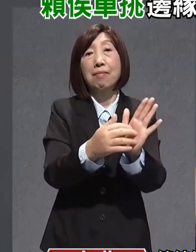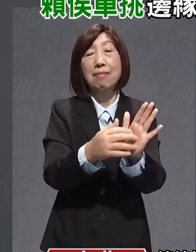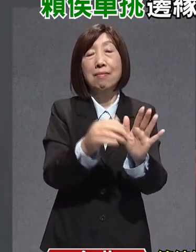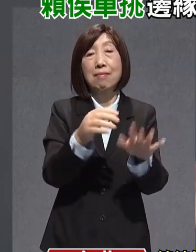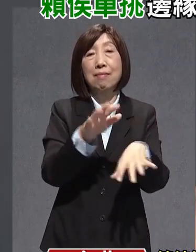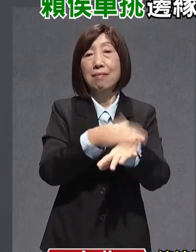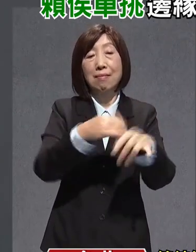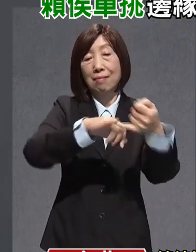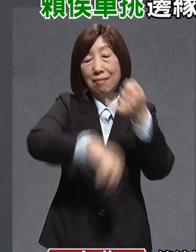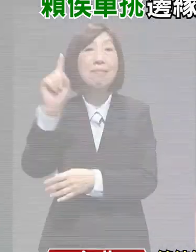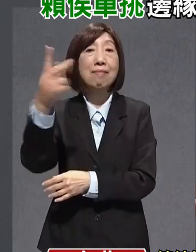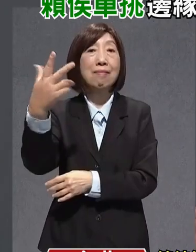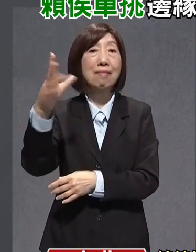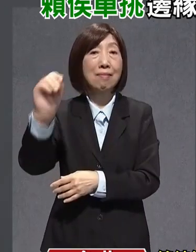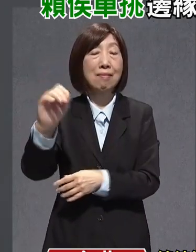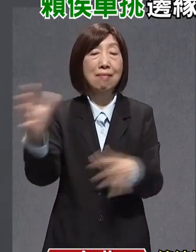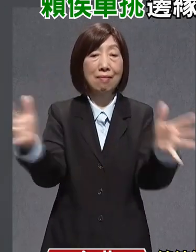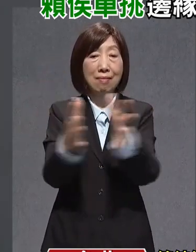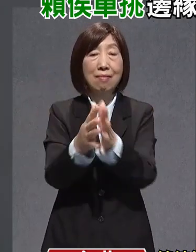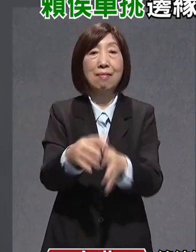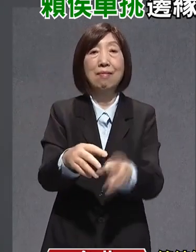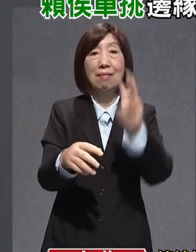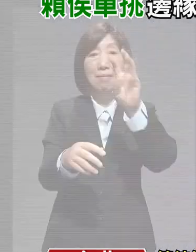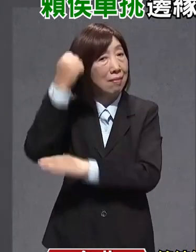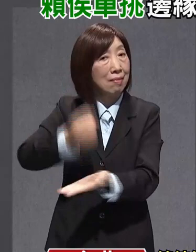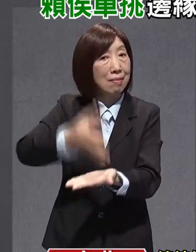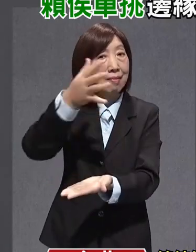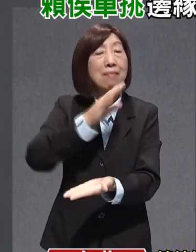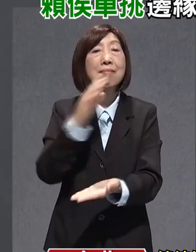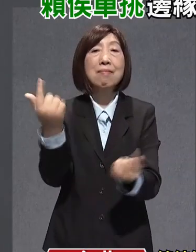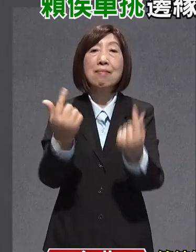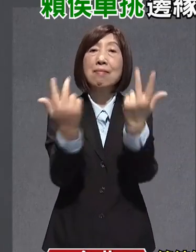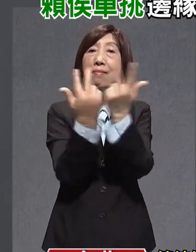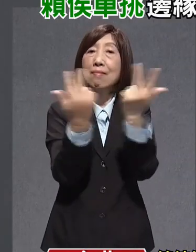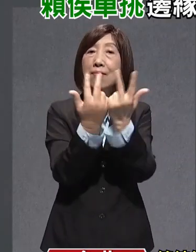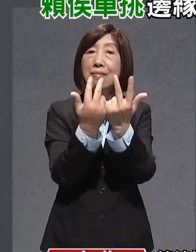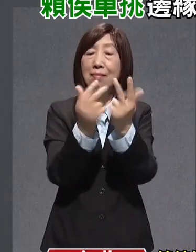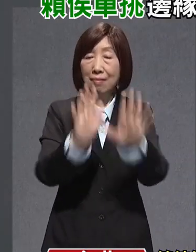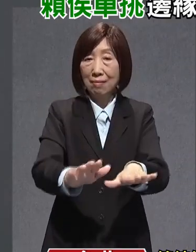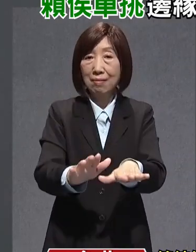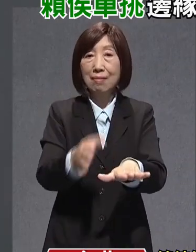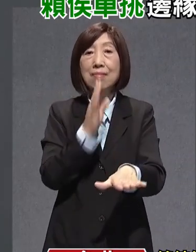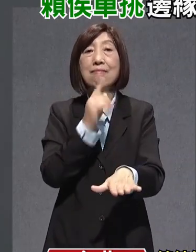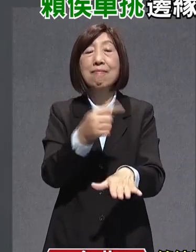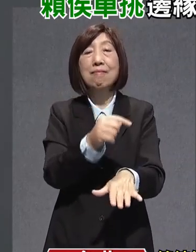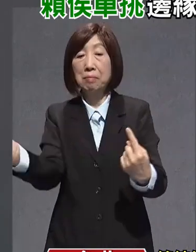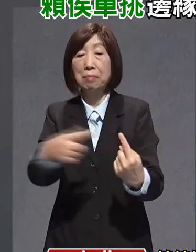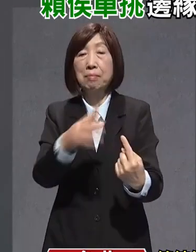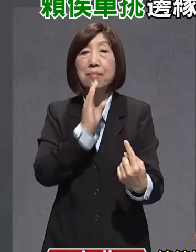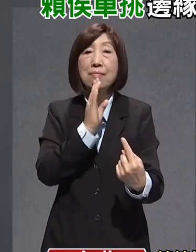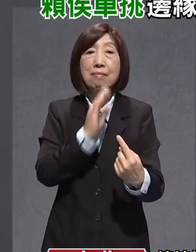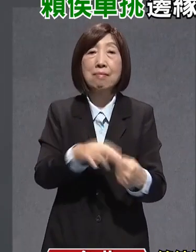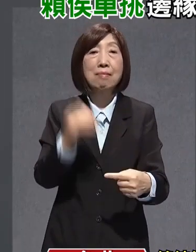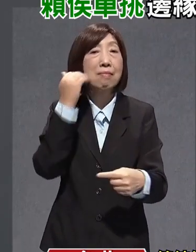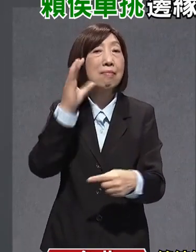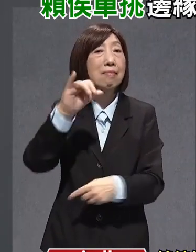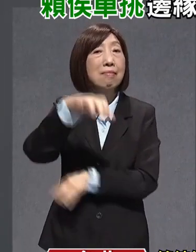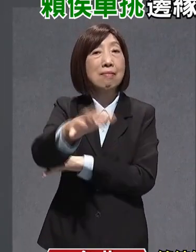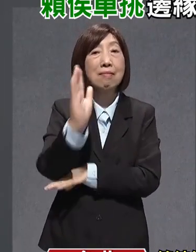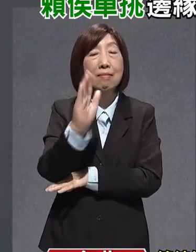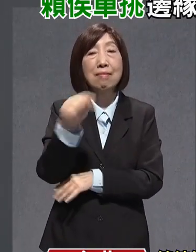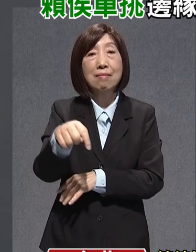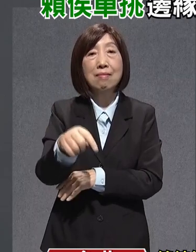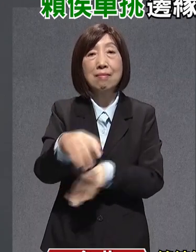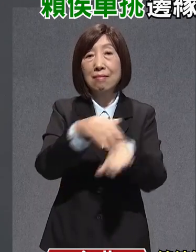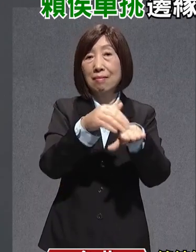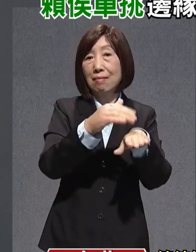以8年为期来规划，总共会有300,000户。新北市目前正在进行温子俊的重划，如果地方政府或